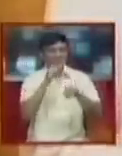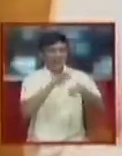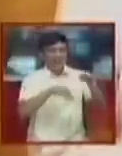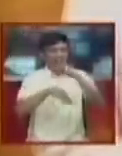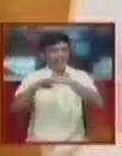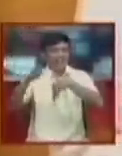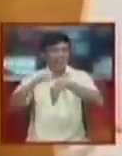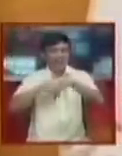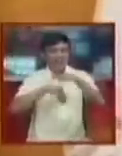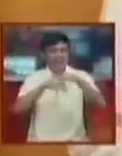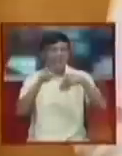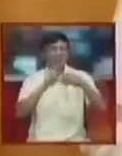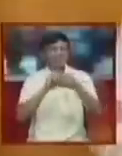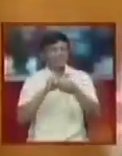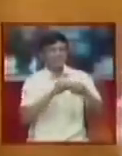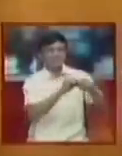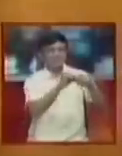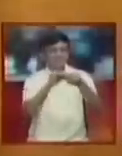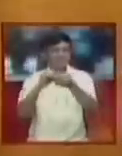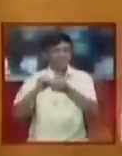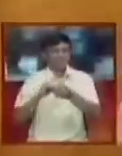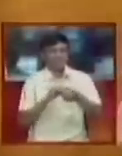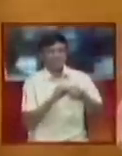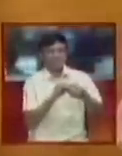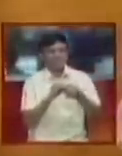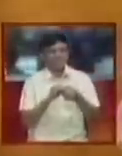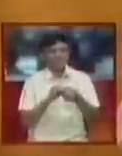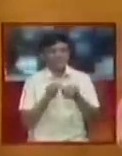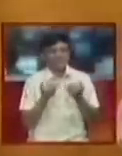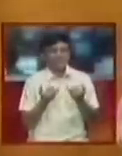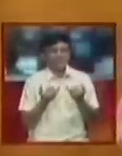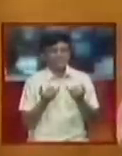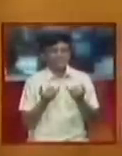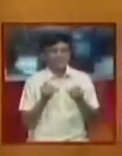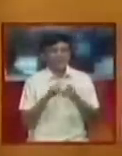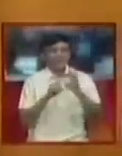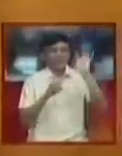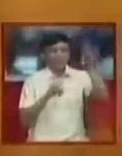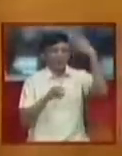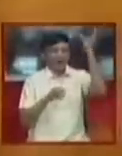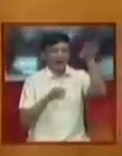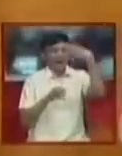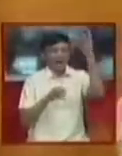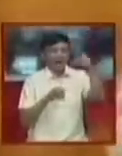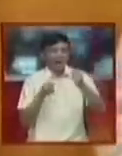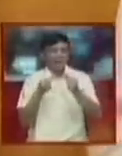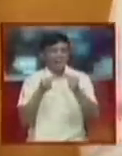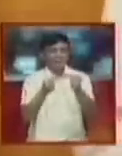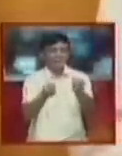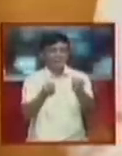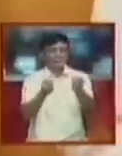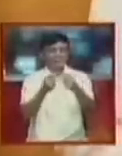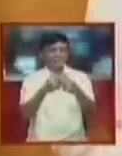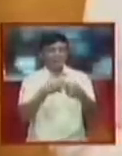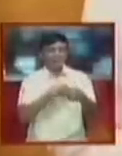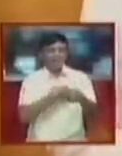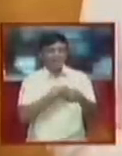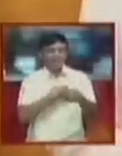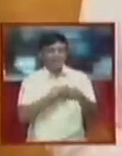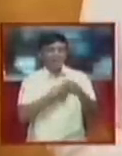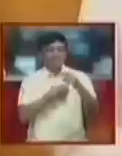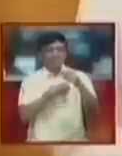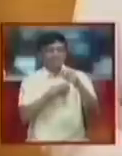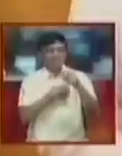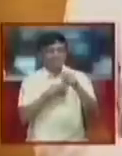ang sumasaklolo sa isa't isa. Karaniwan na po ito. Ang wangwang sa lansangan, galing na lang sa pulis, ambulansya o